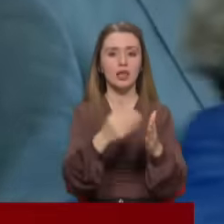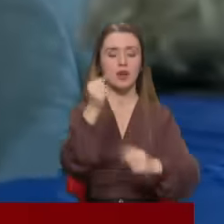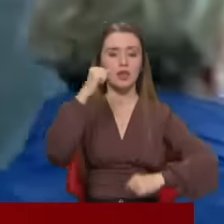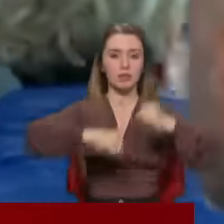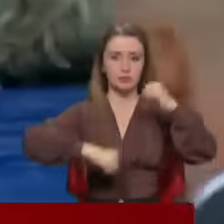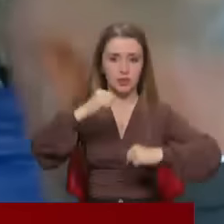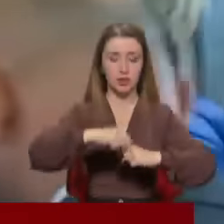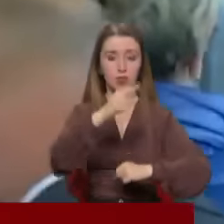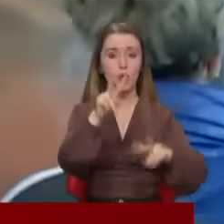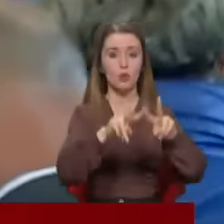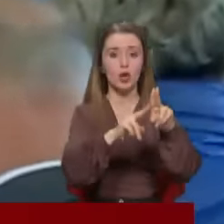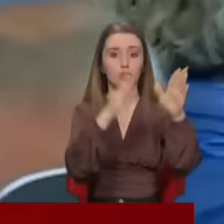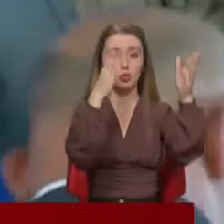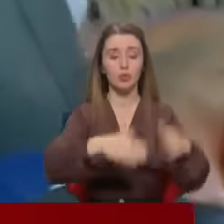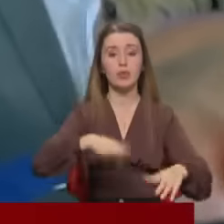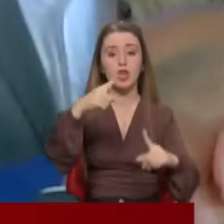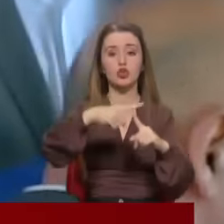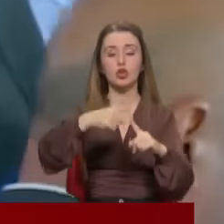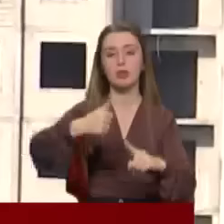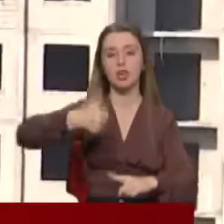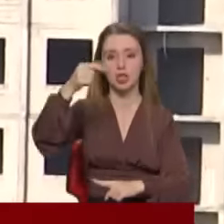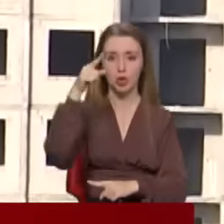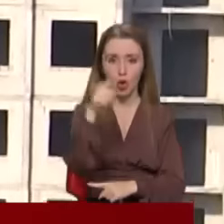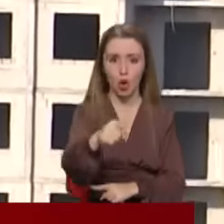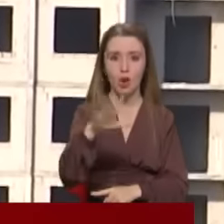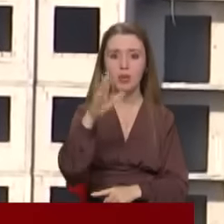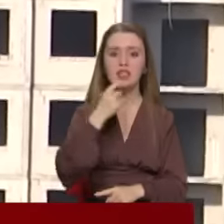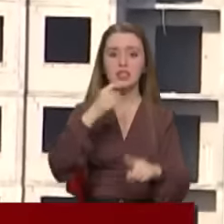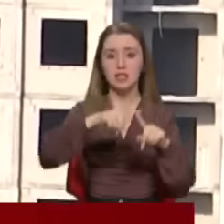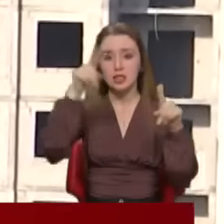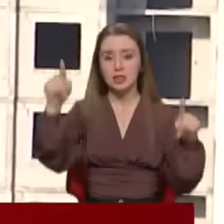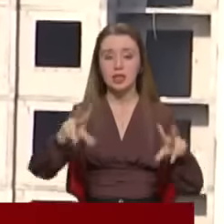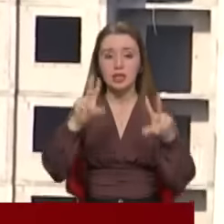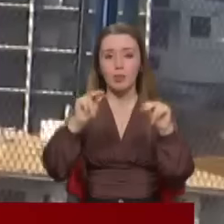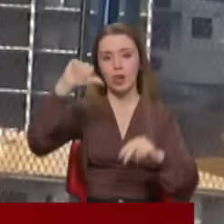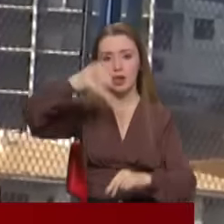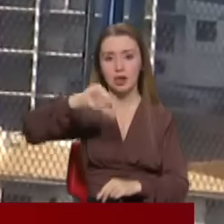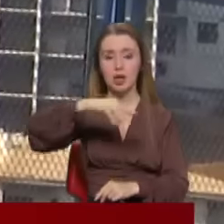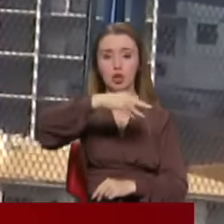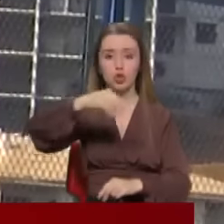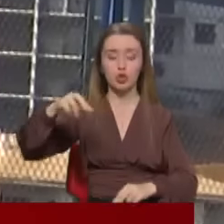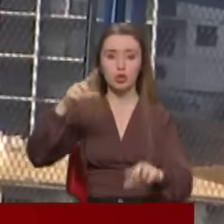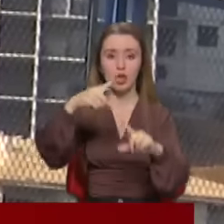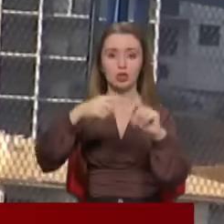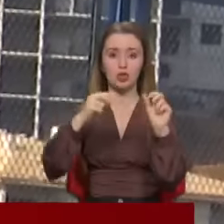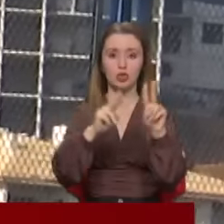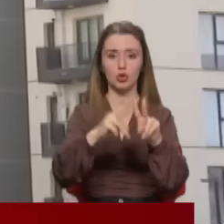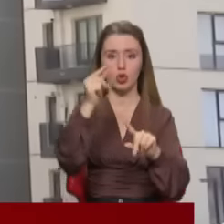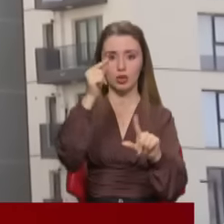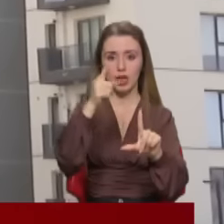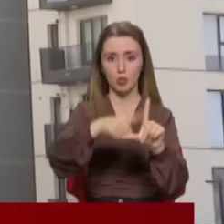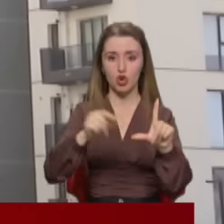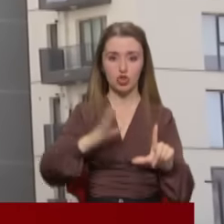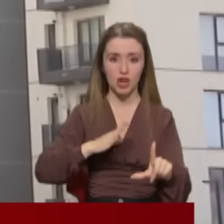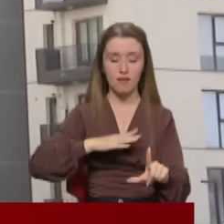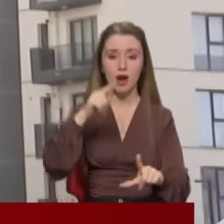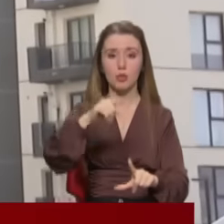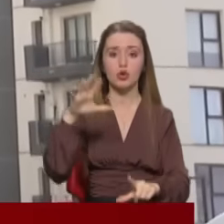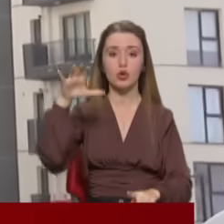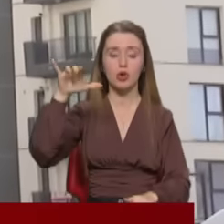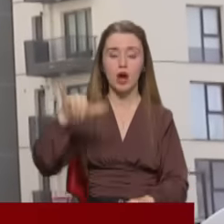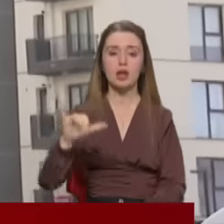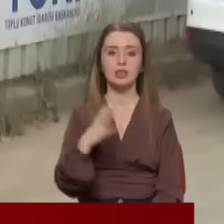Murat Kurum değil, TOKİ Başkanı Ömer Bulut'tu. 5 yıldır tamamlanamayan TOKİ Tuzla projesinin yanı başında yükselen ve hak